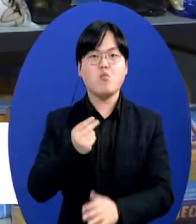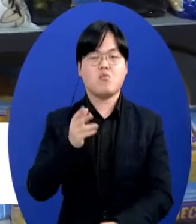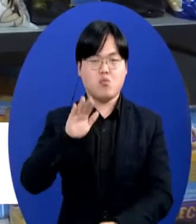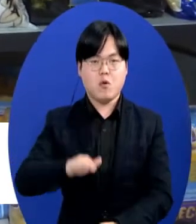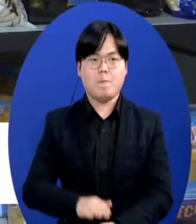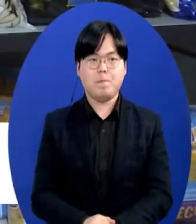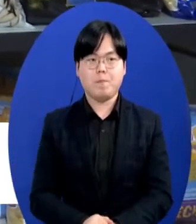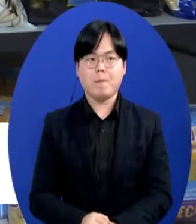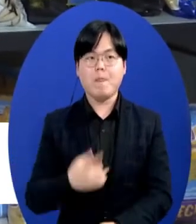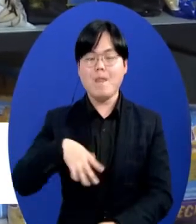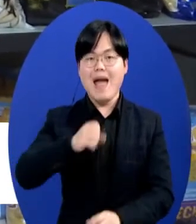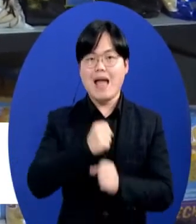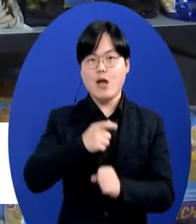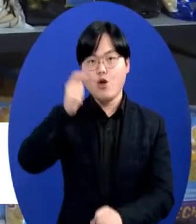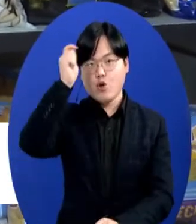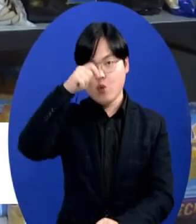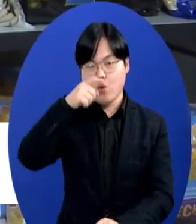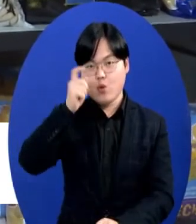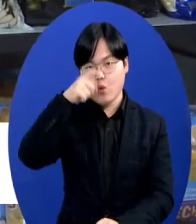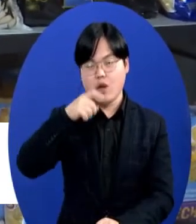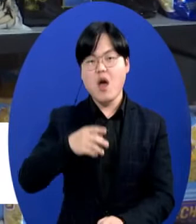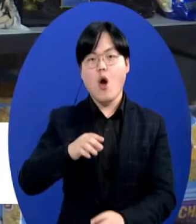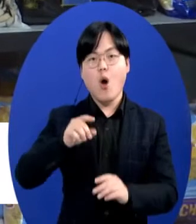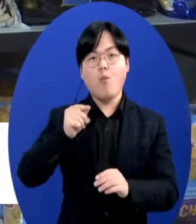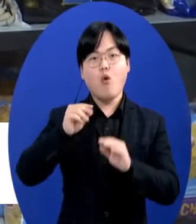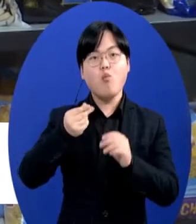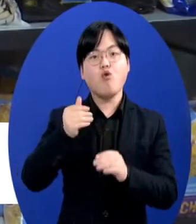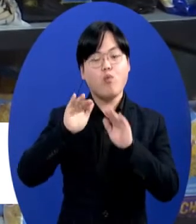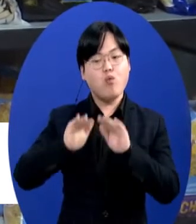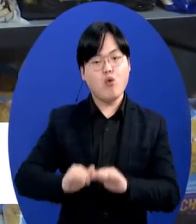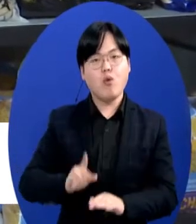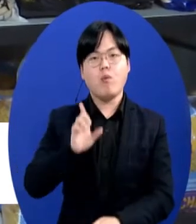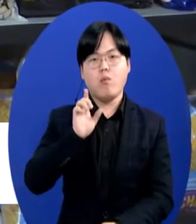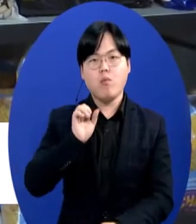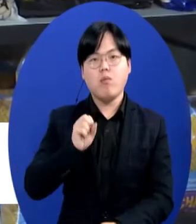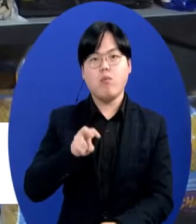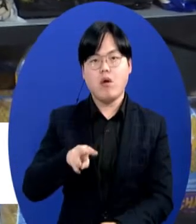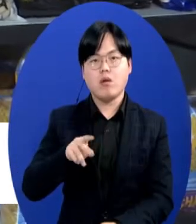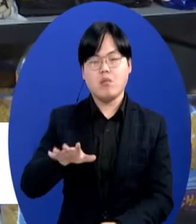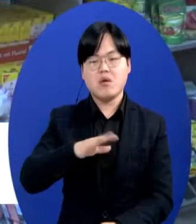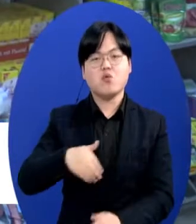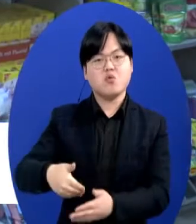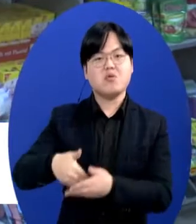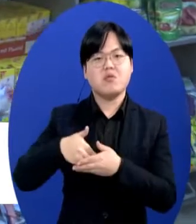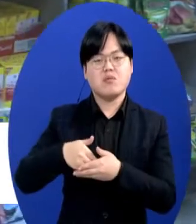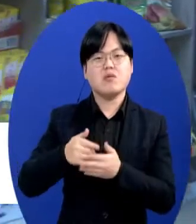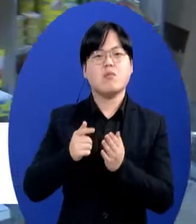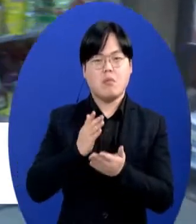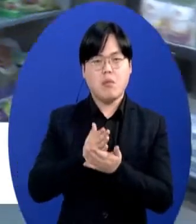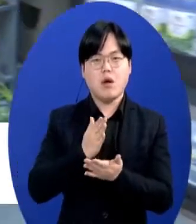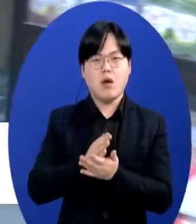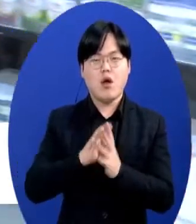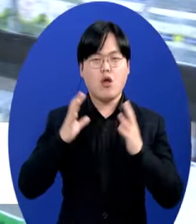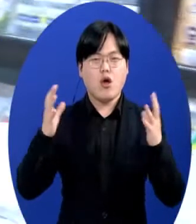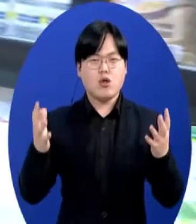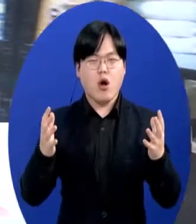энэ ажиллаж байгаа газрын төрөөс шүү дээ. Энийг ингээд буулгаад те бидний хүмүүс арай төрөвтэй нэмэр болно шүү дээ. Том аж ахуй